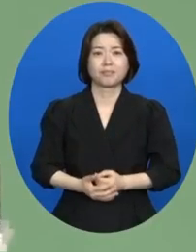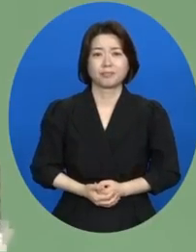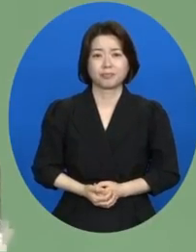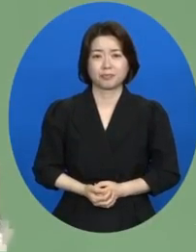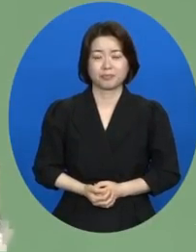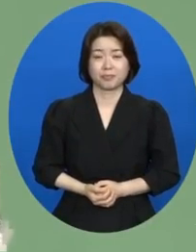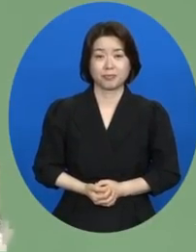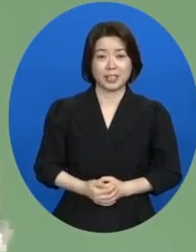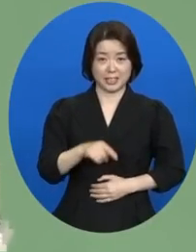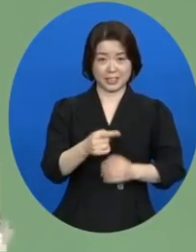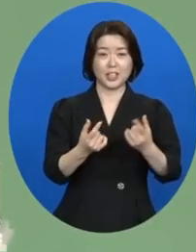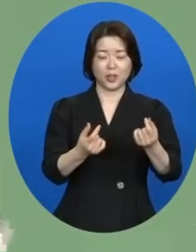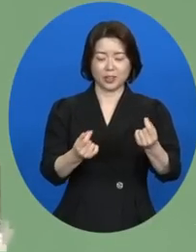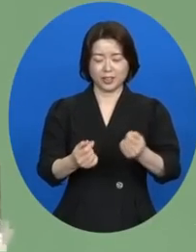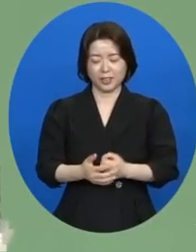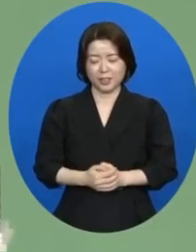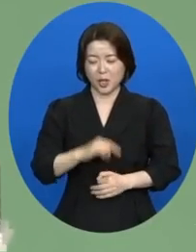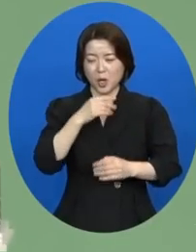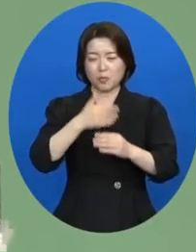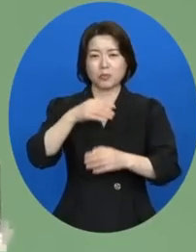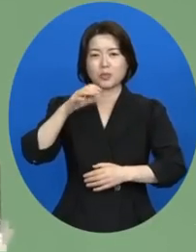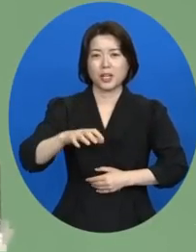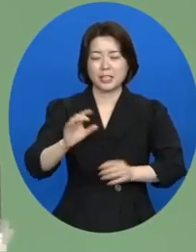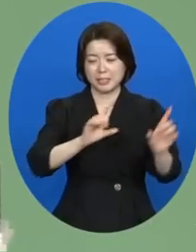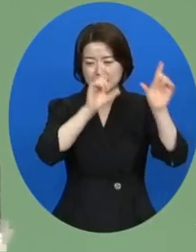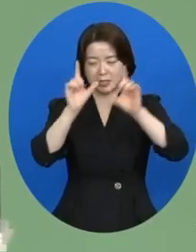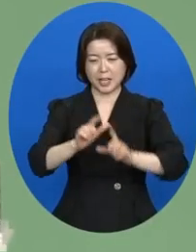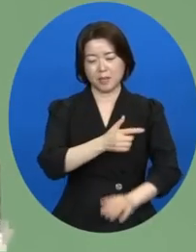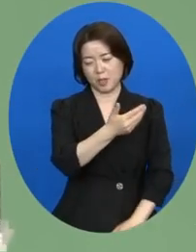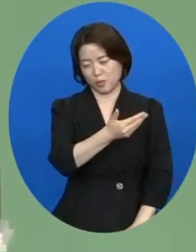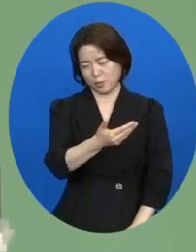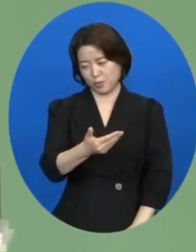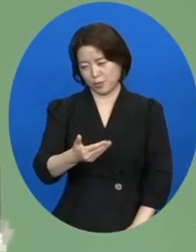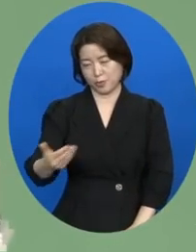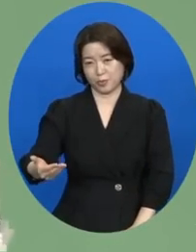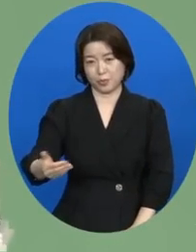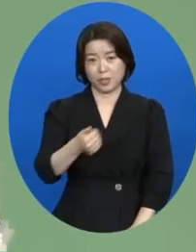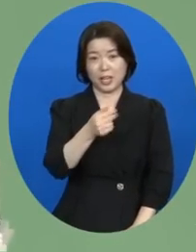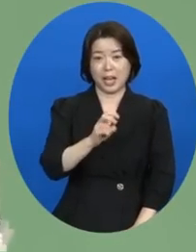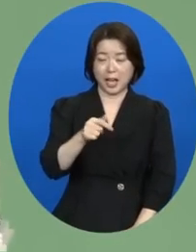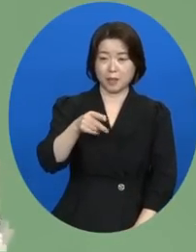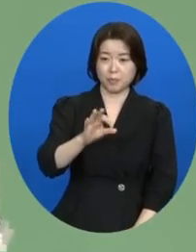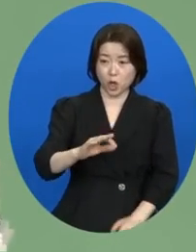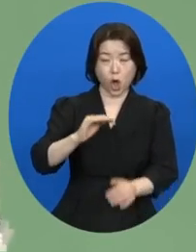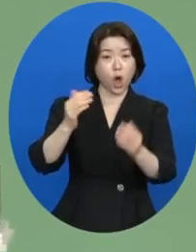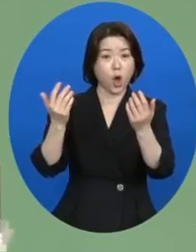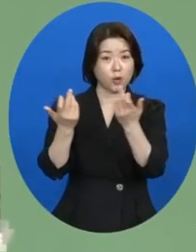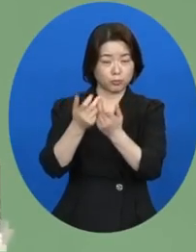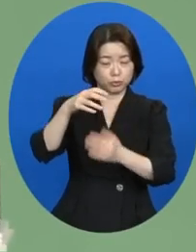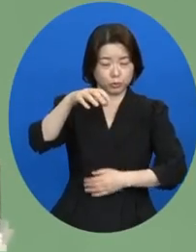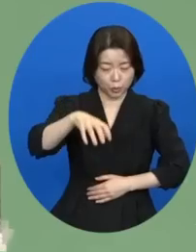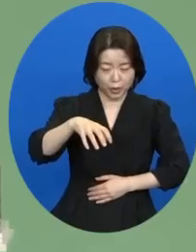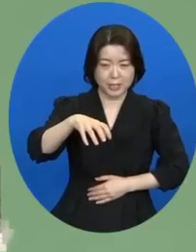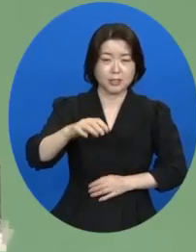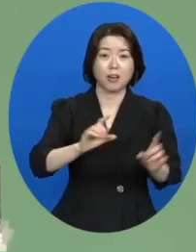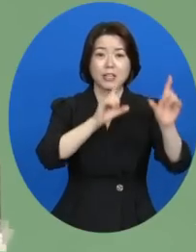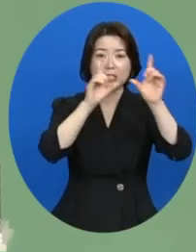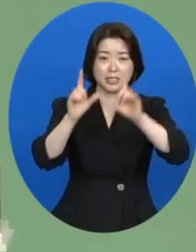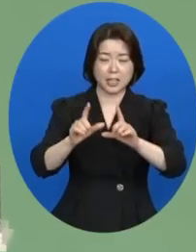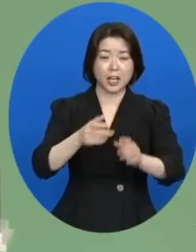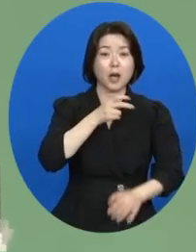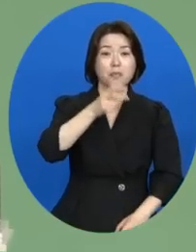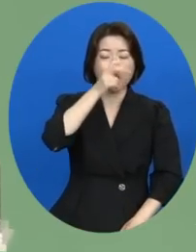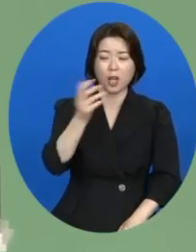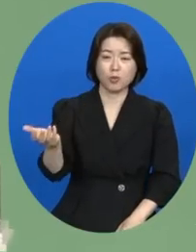그렇게 북한에서의 삶을 시간이 흘렀고 함경북도에서 살다가 평양으로 이사를 하게